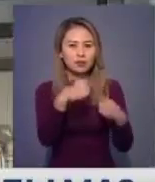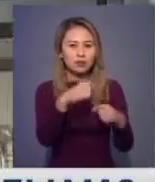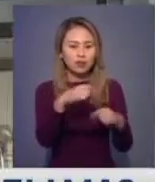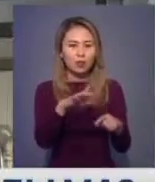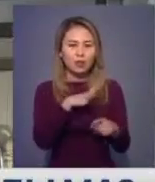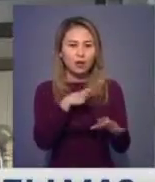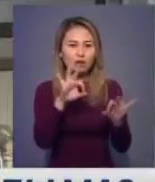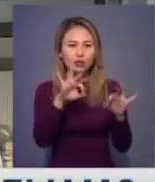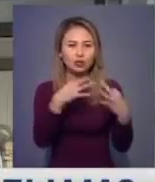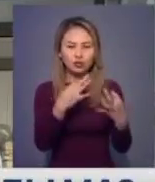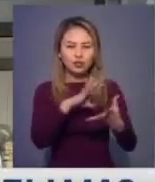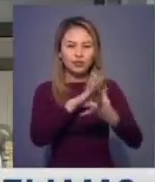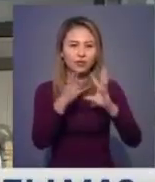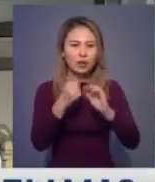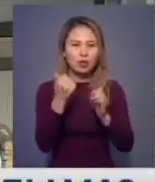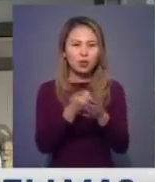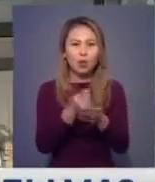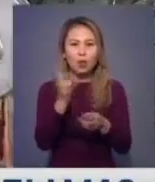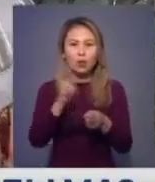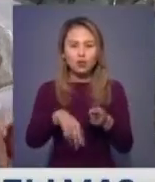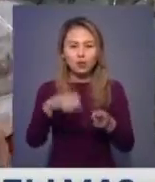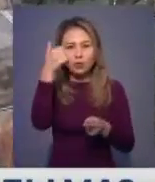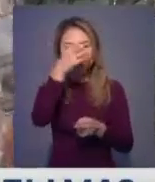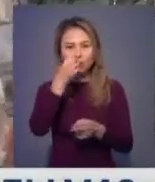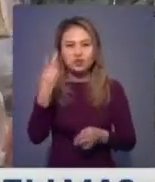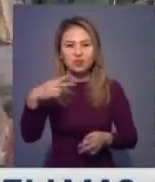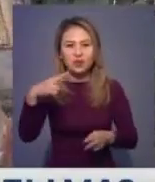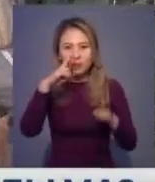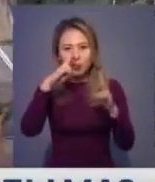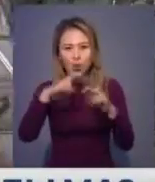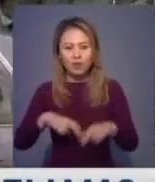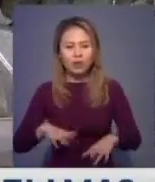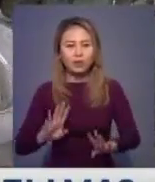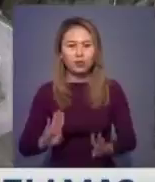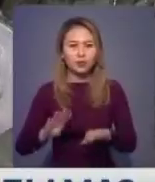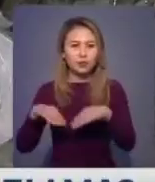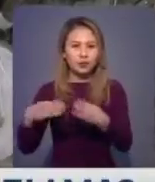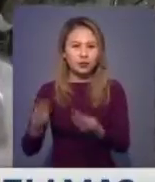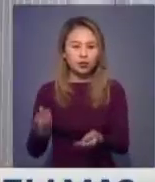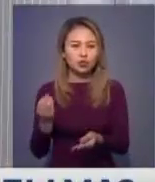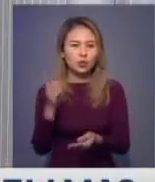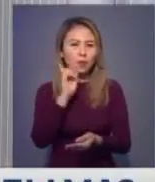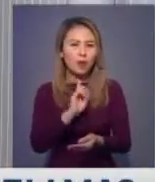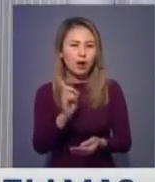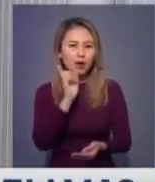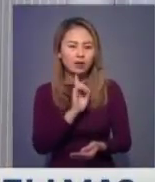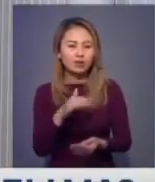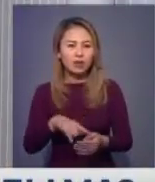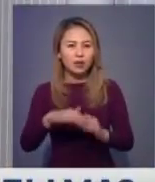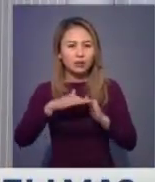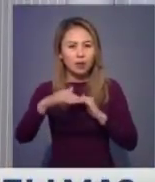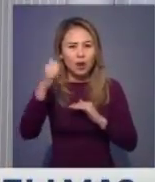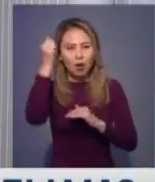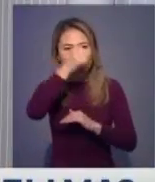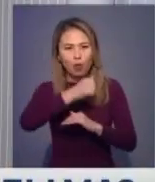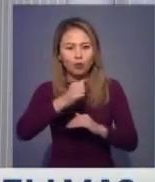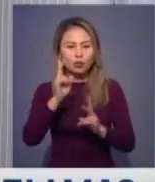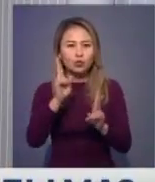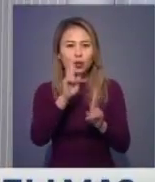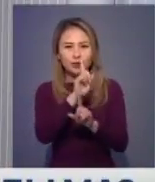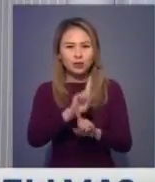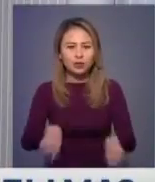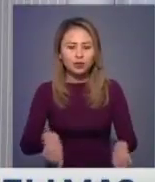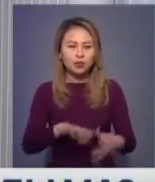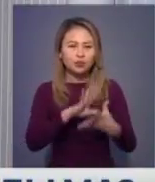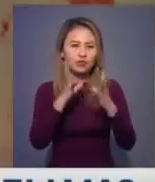алған. Жыл соңына дейін тағы 20-сы осы тексерістен өтуге ниет білдіріп отыр. Бірақ әзірге бұл елге өнім жеткізген ешбірі жоқ.